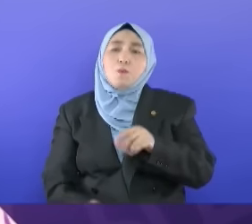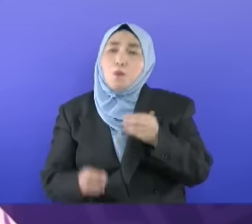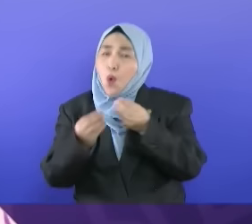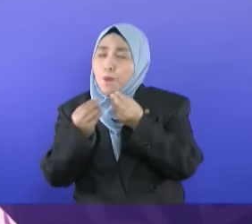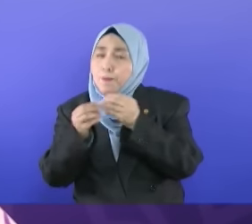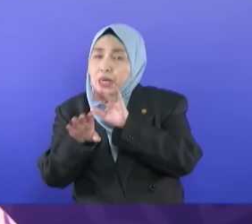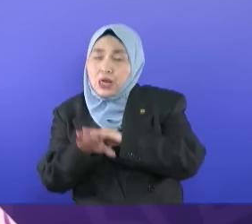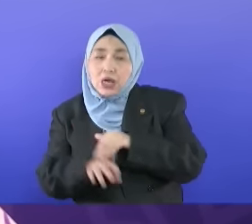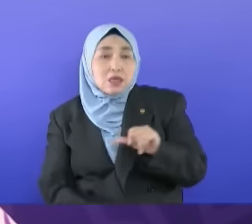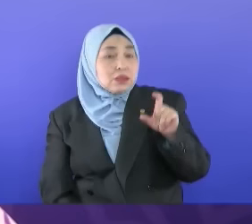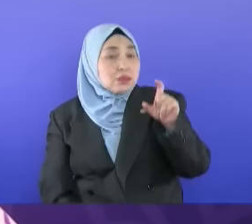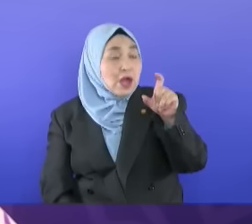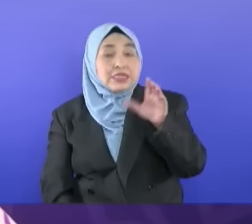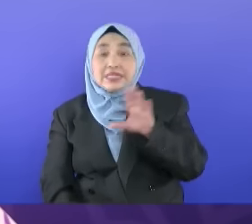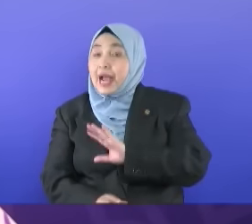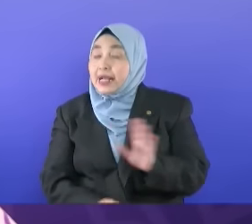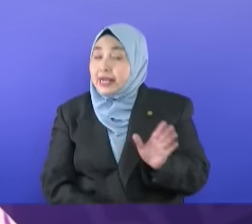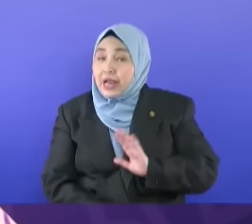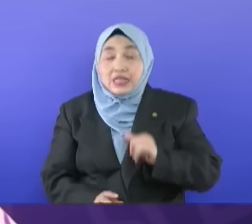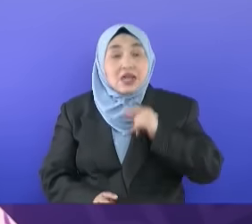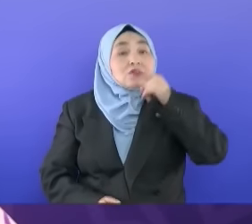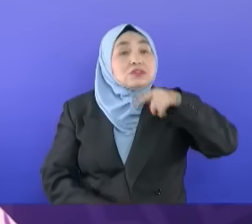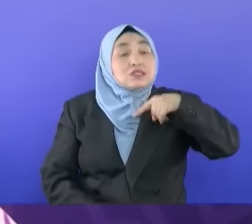yang kedua jangan